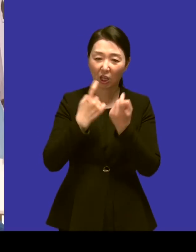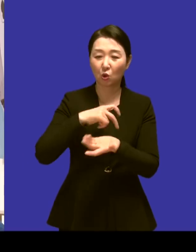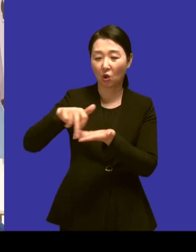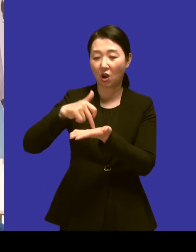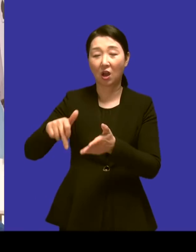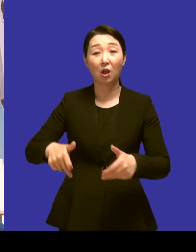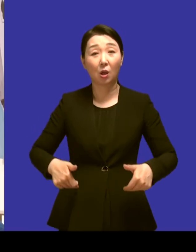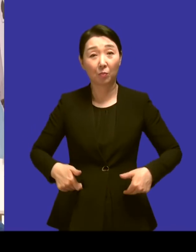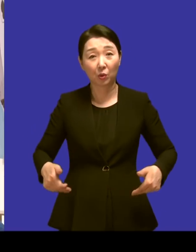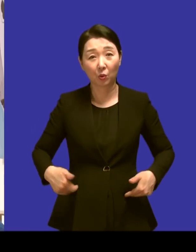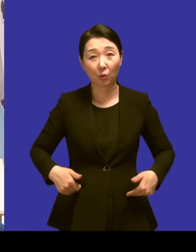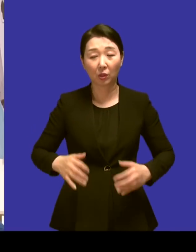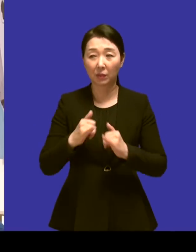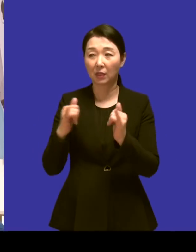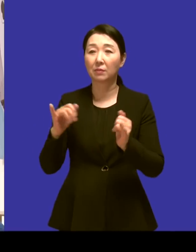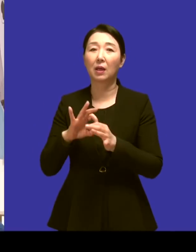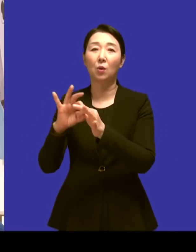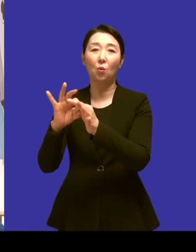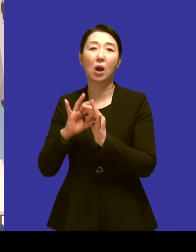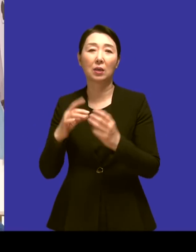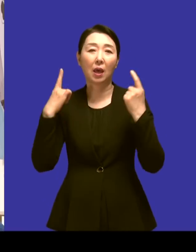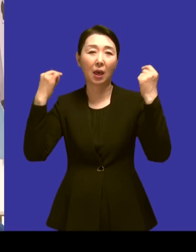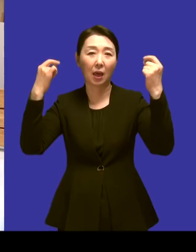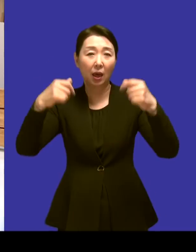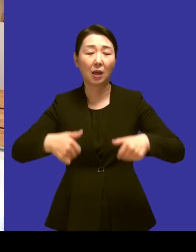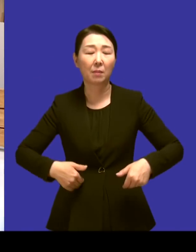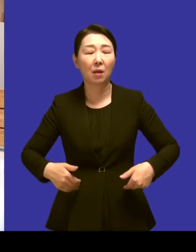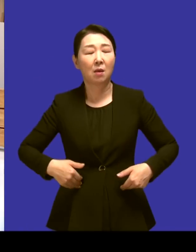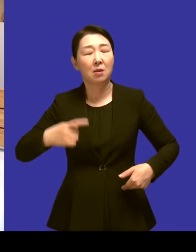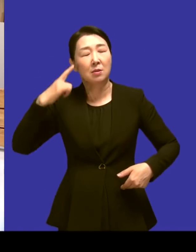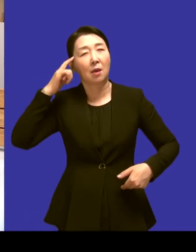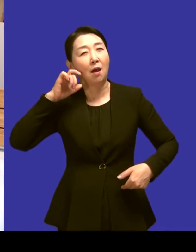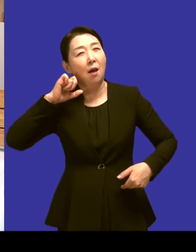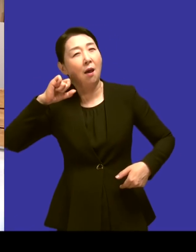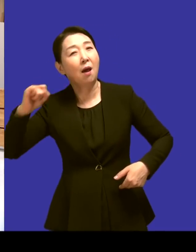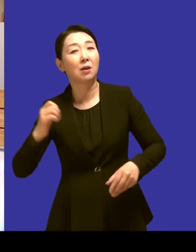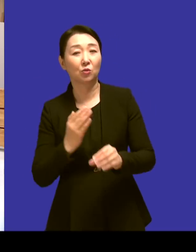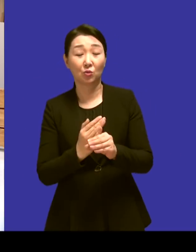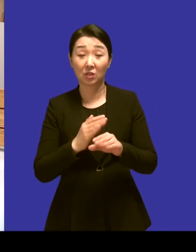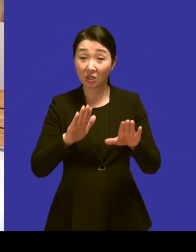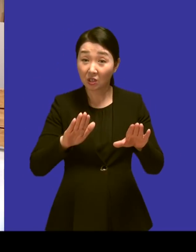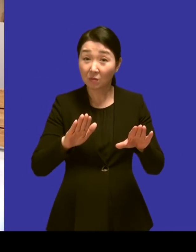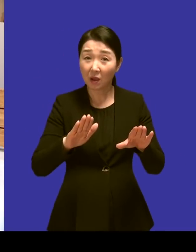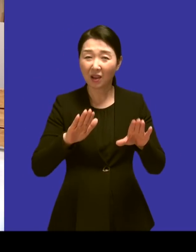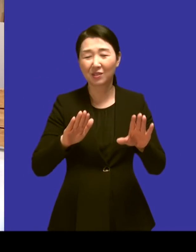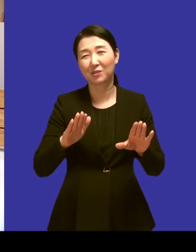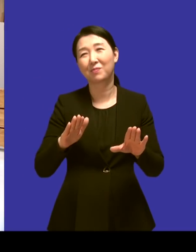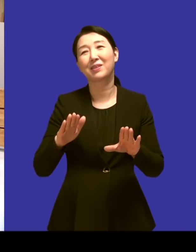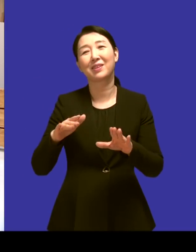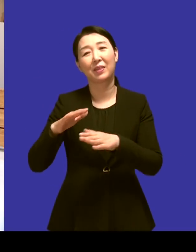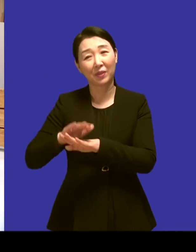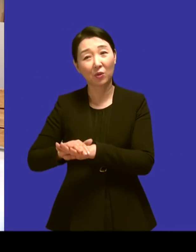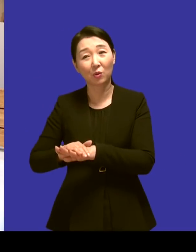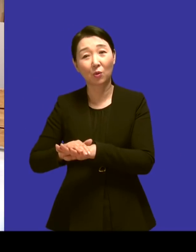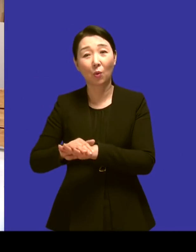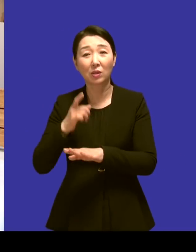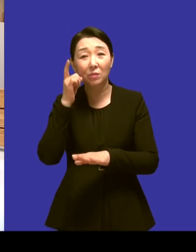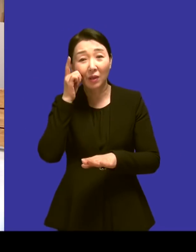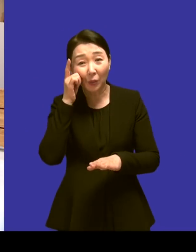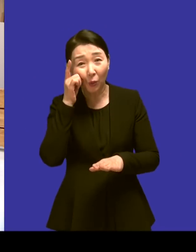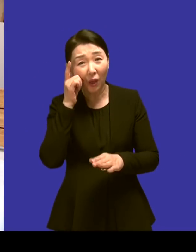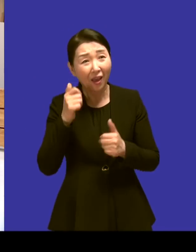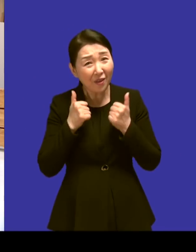된다. 와. 그래서 그 관계를 유지해야 된다에 대한 강박관이 엄청 심했어요. 지금도 있어요? 와. 지금 사실 지금은 좀 많이 예, 내려놨는데. 지금 카톡 얘기하는 거 있는 것 같은데.